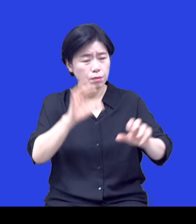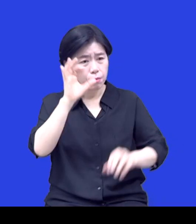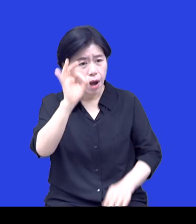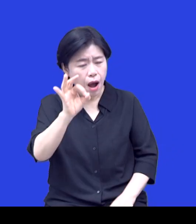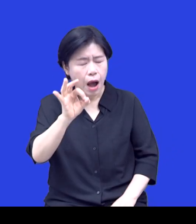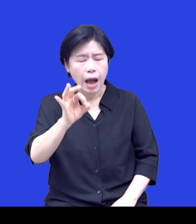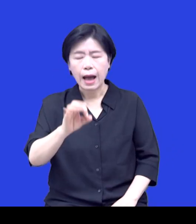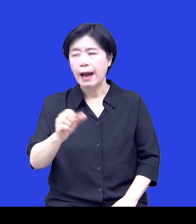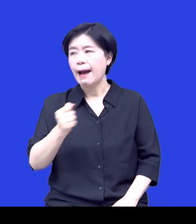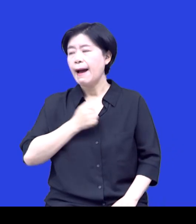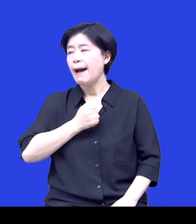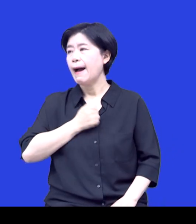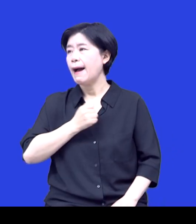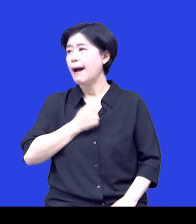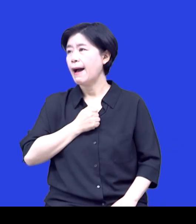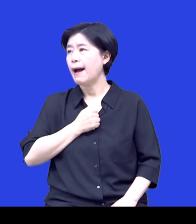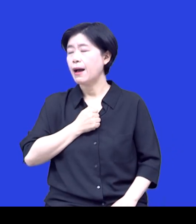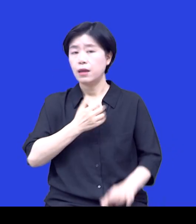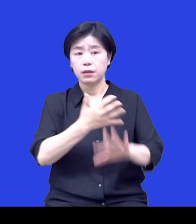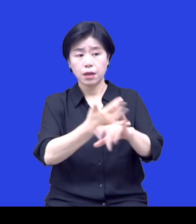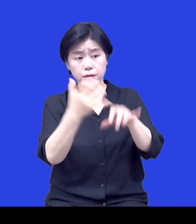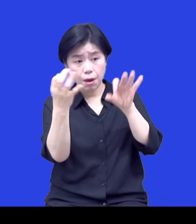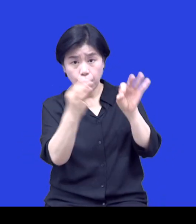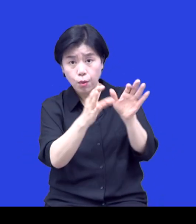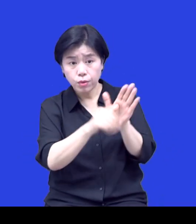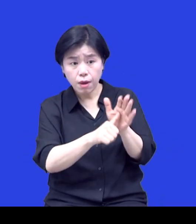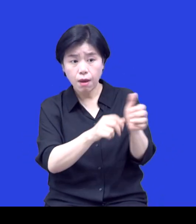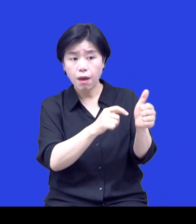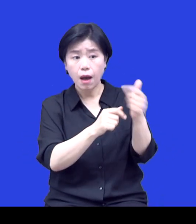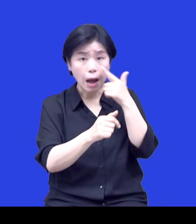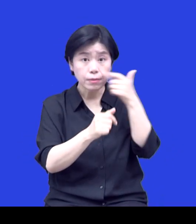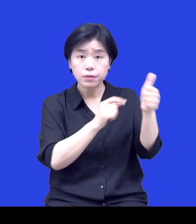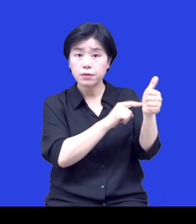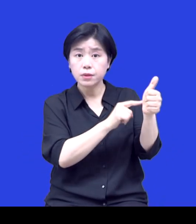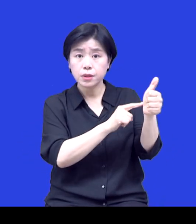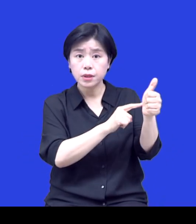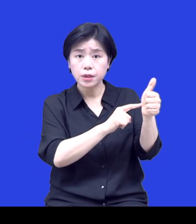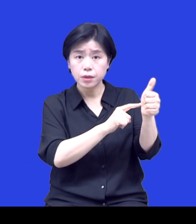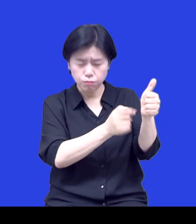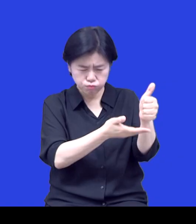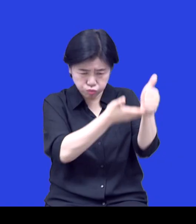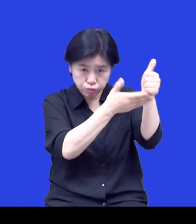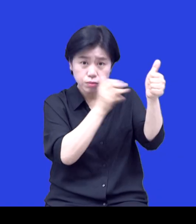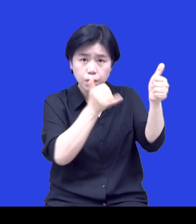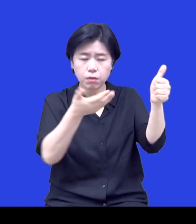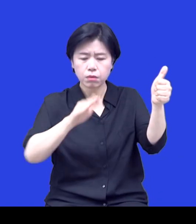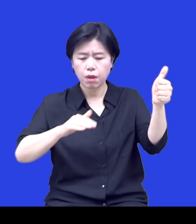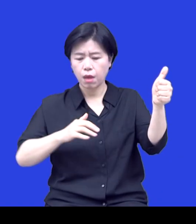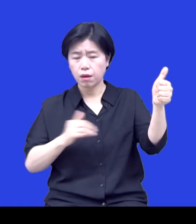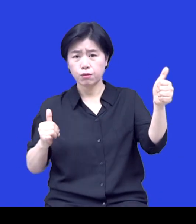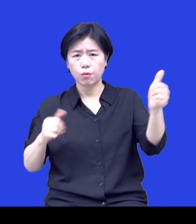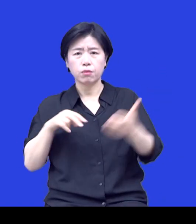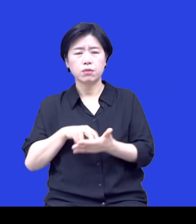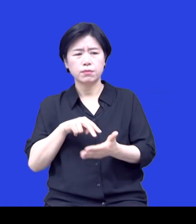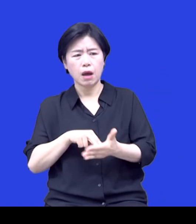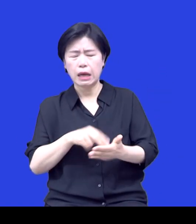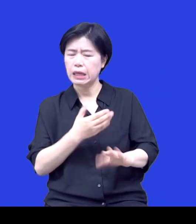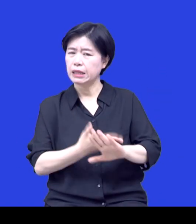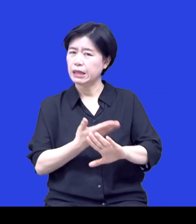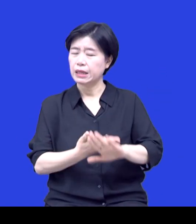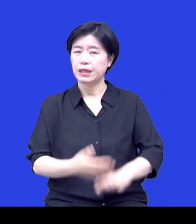남들한테 연막 깨끗한 분인데 가족은 너무 그렇죠, 고생을 그렇죠. 한다. 그런데 생각을 해보니까 아버지가 돈